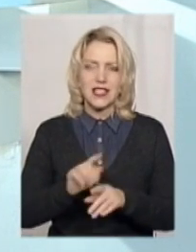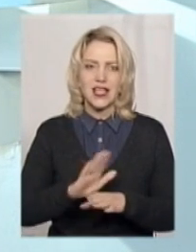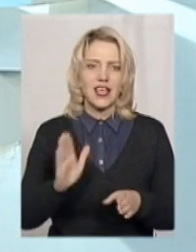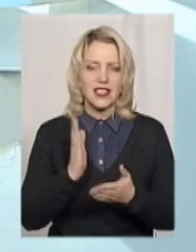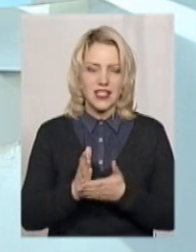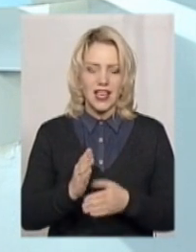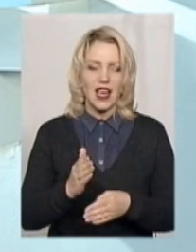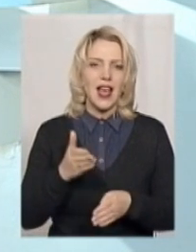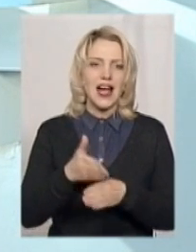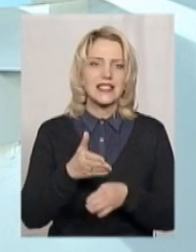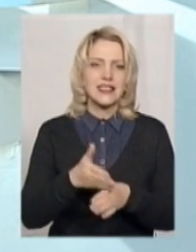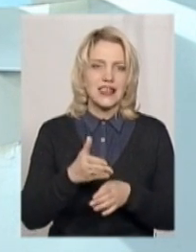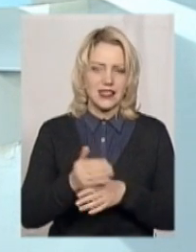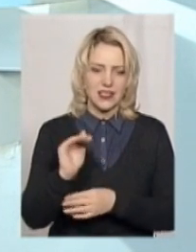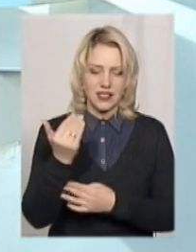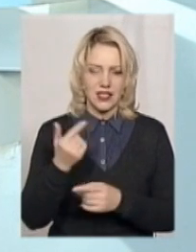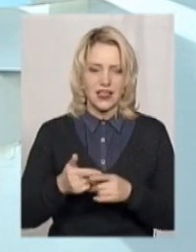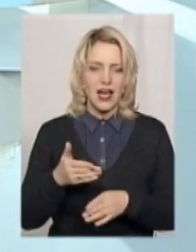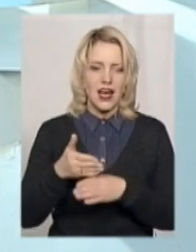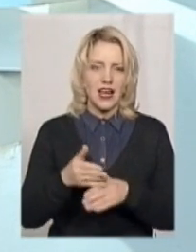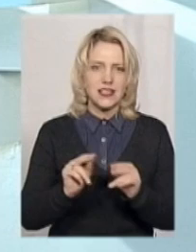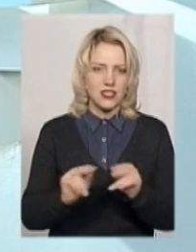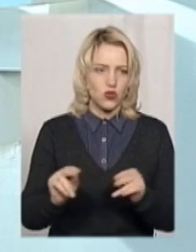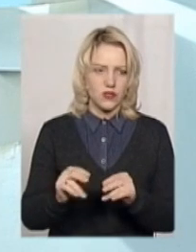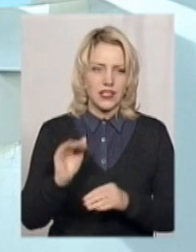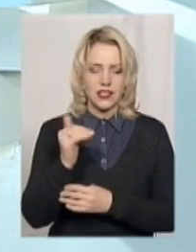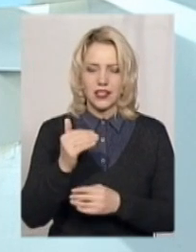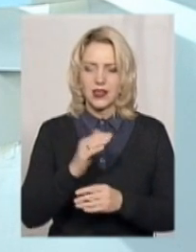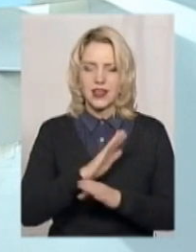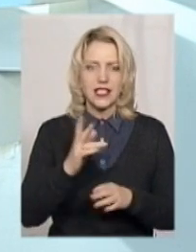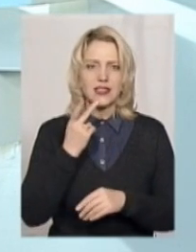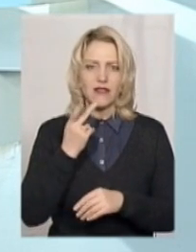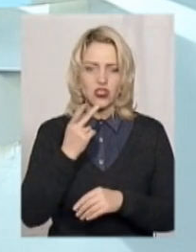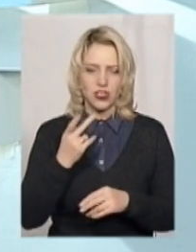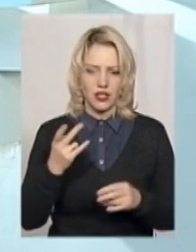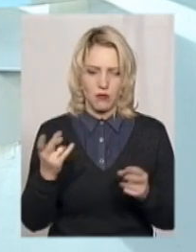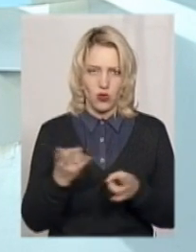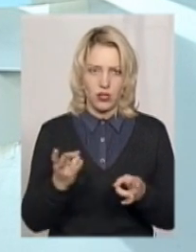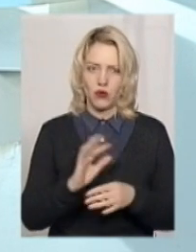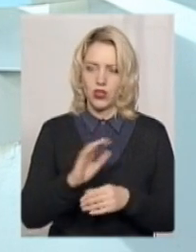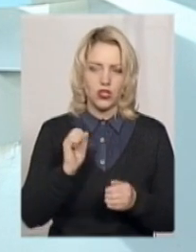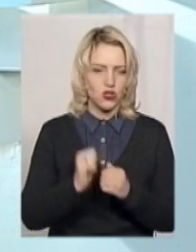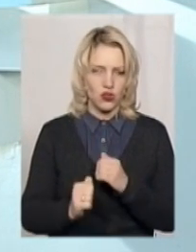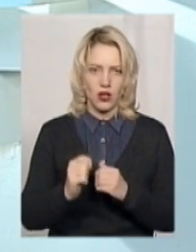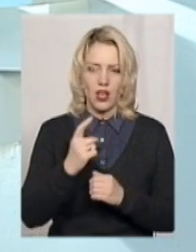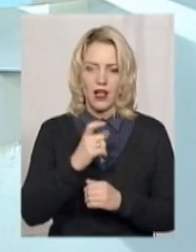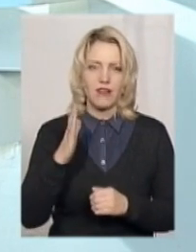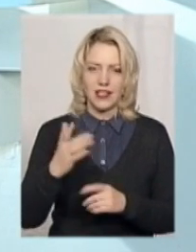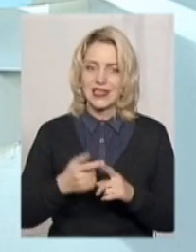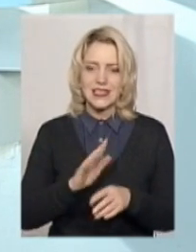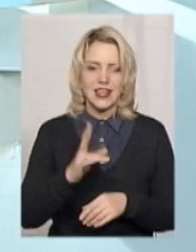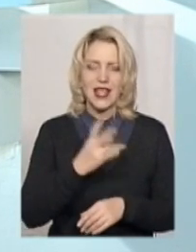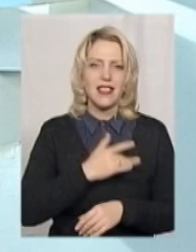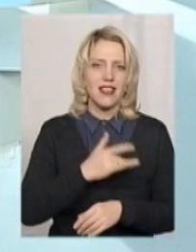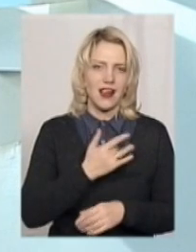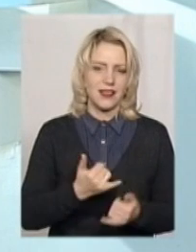дитина може потребувати асистування не завжди і не щохвилини. І це не няня для дитини,